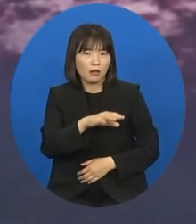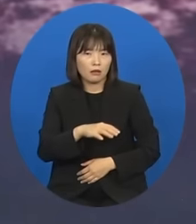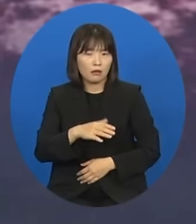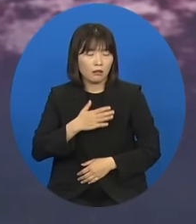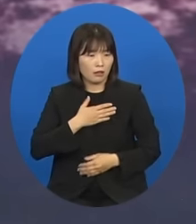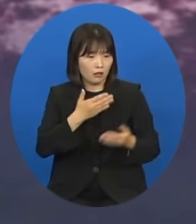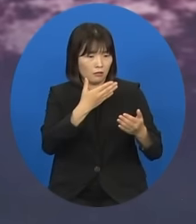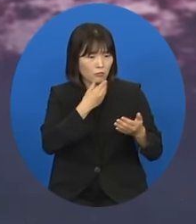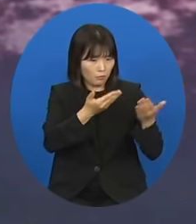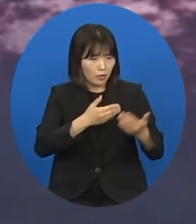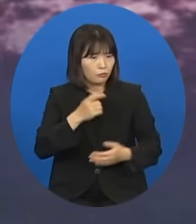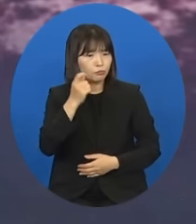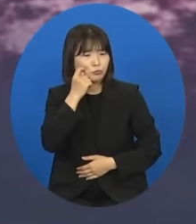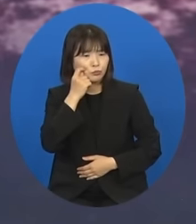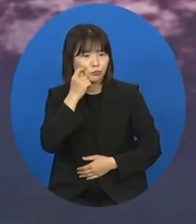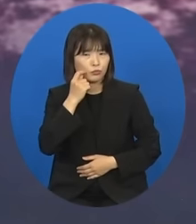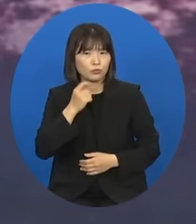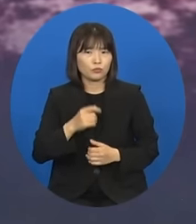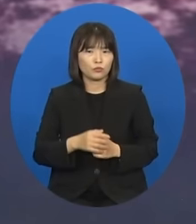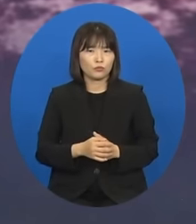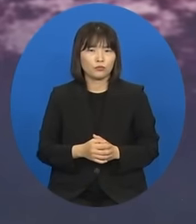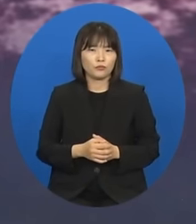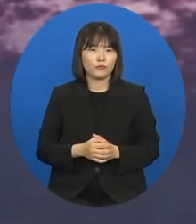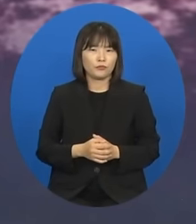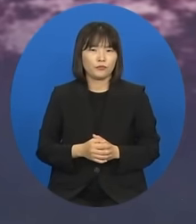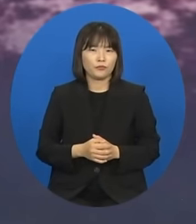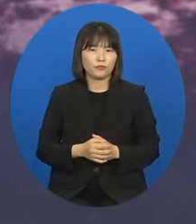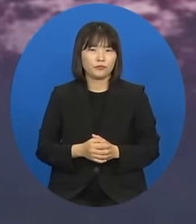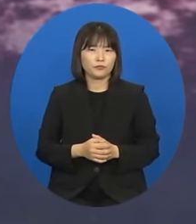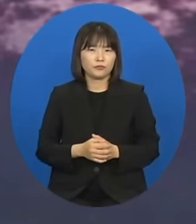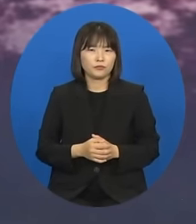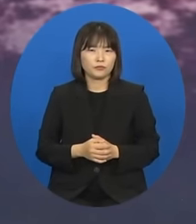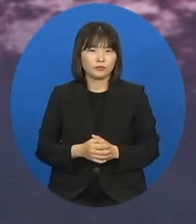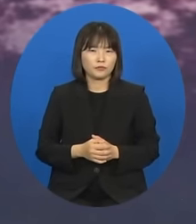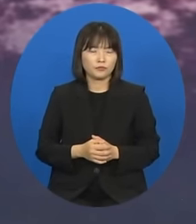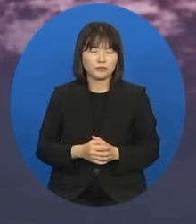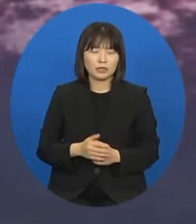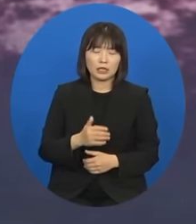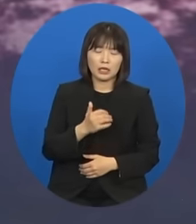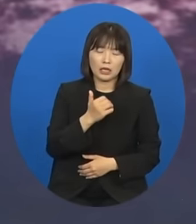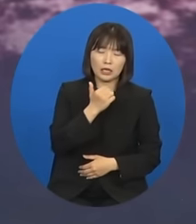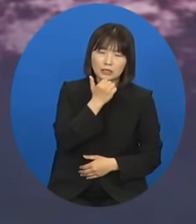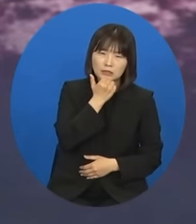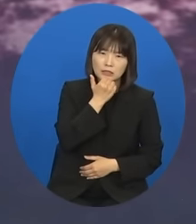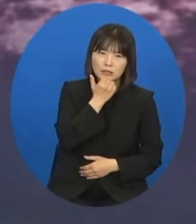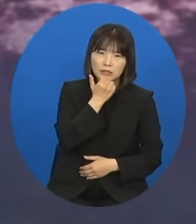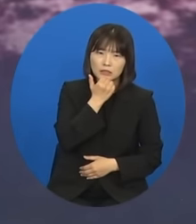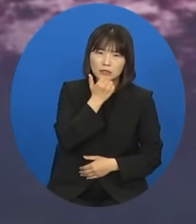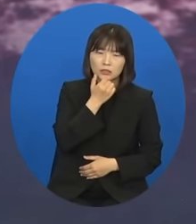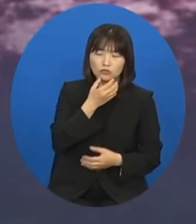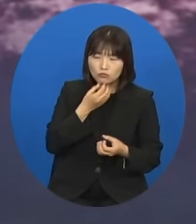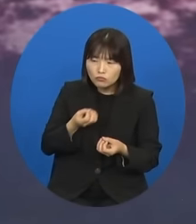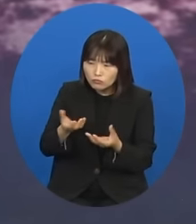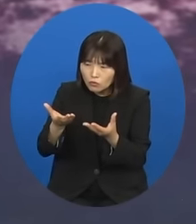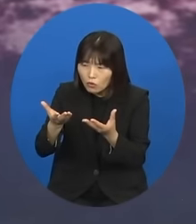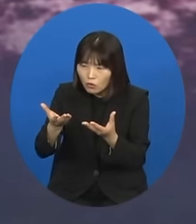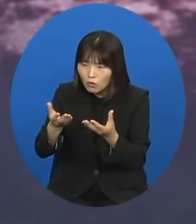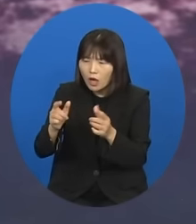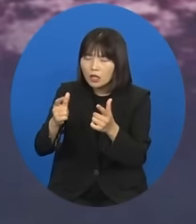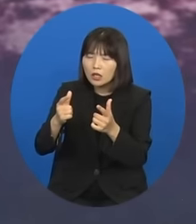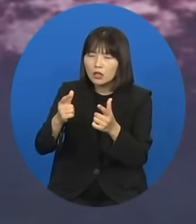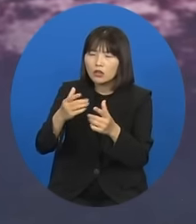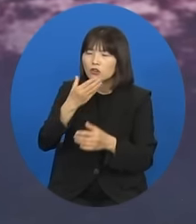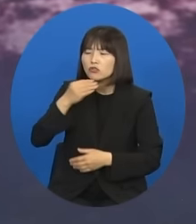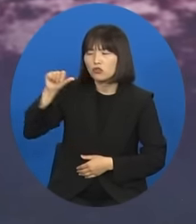복을 받지 못했다는 거예요 그러면서 사실 이삭이 빌어주는 것은 뭐냐면 거의 저주에 가깝습니다